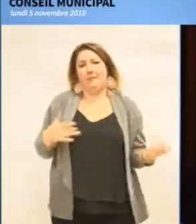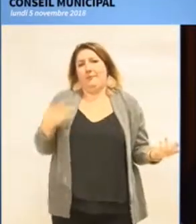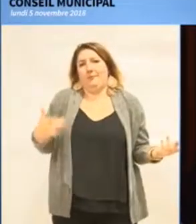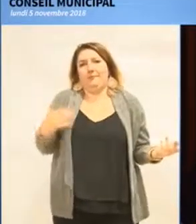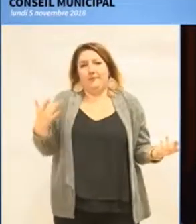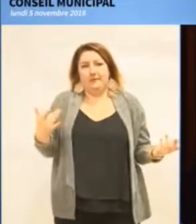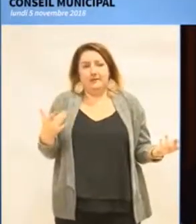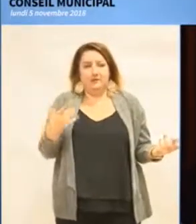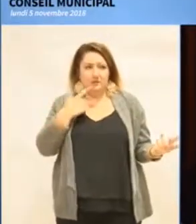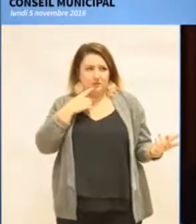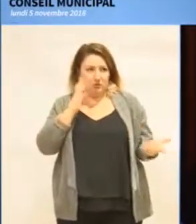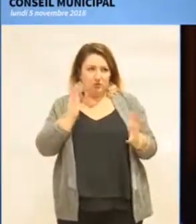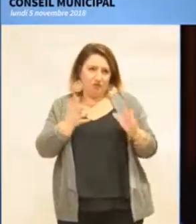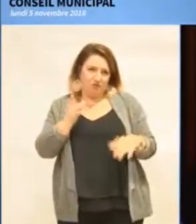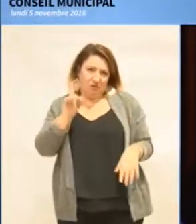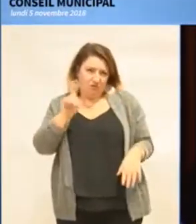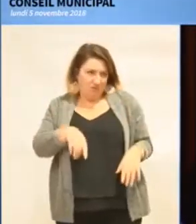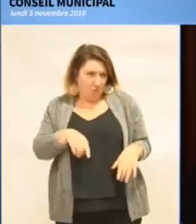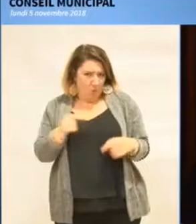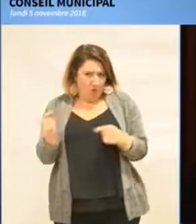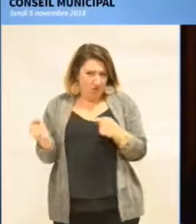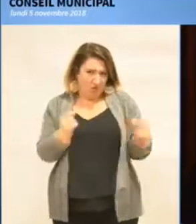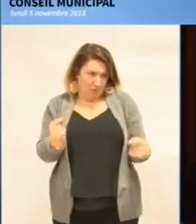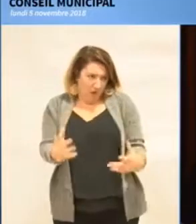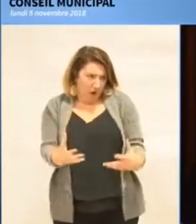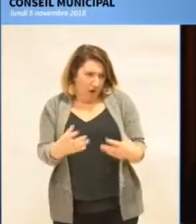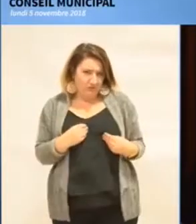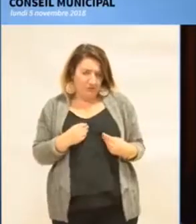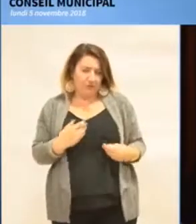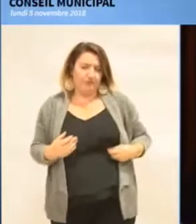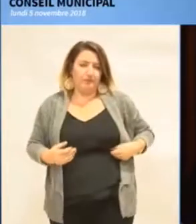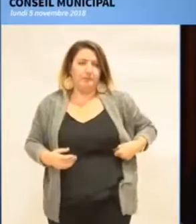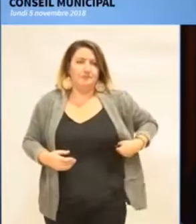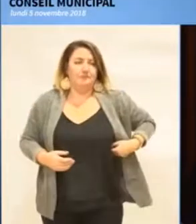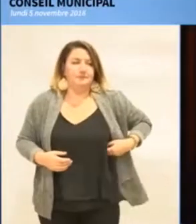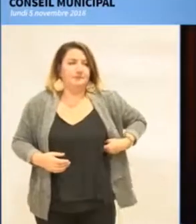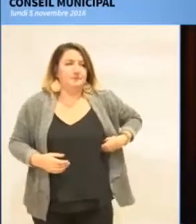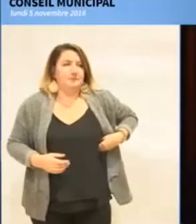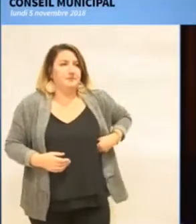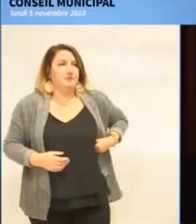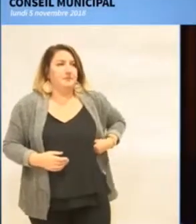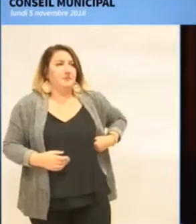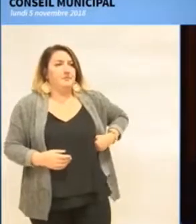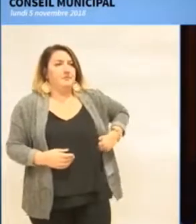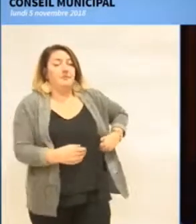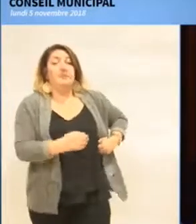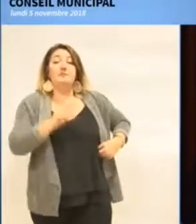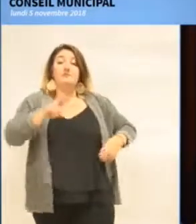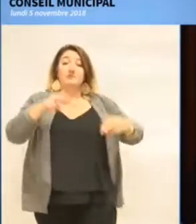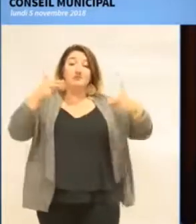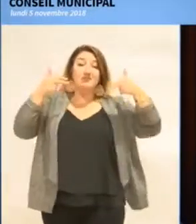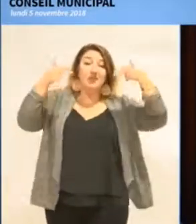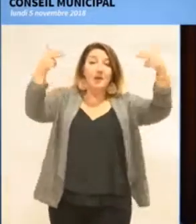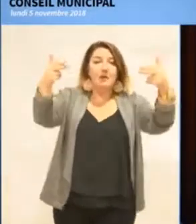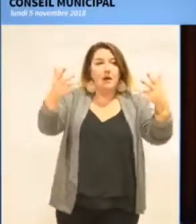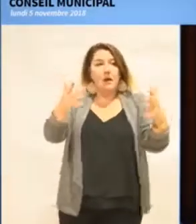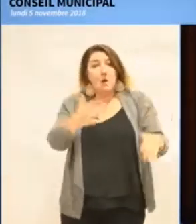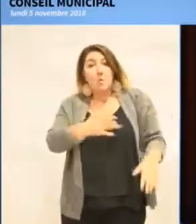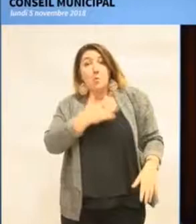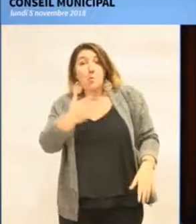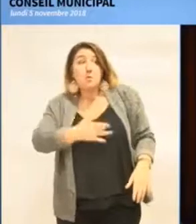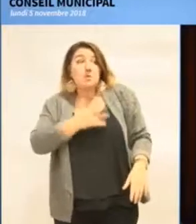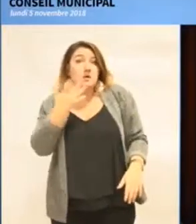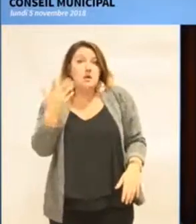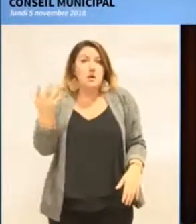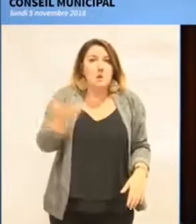ce sens-là. À quoi, où et dans quelles conditions cet outil est-il intéressant et peut-il être développé?